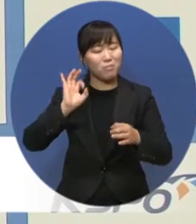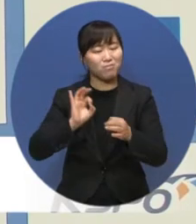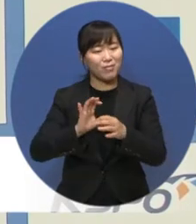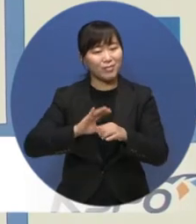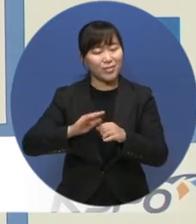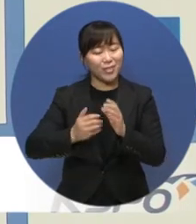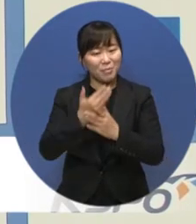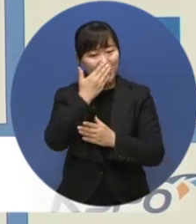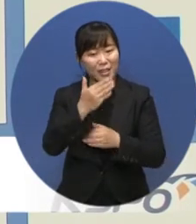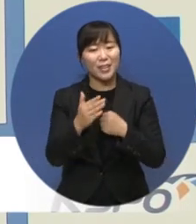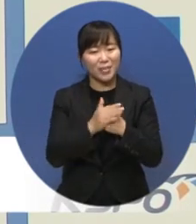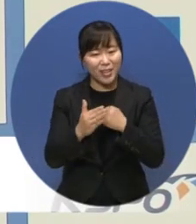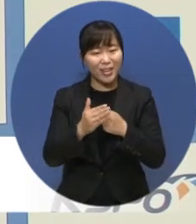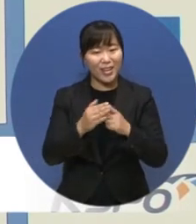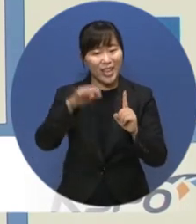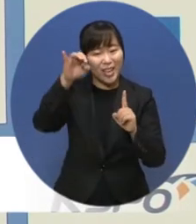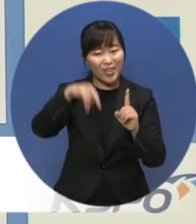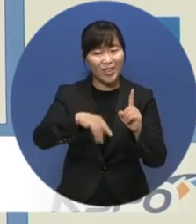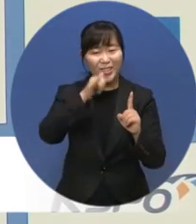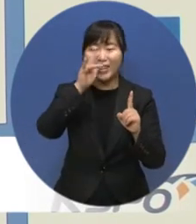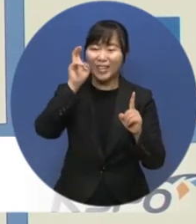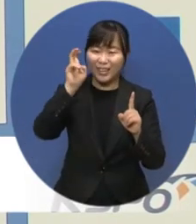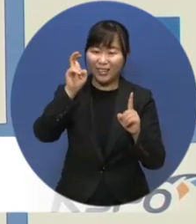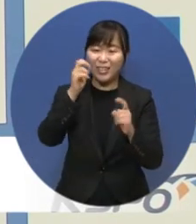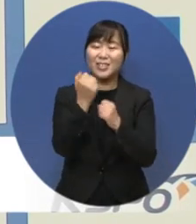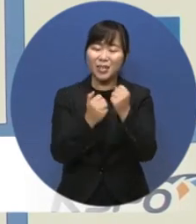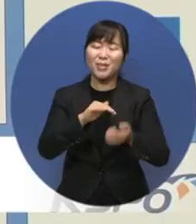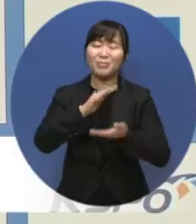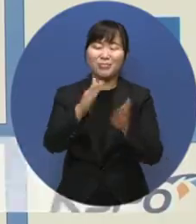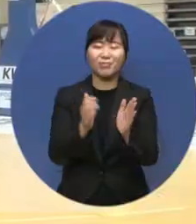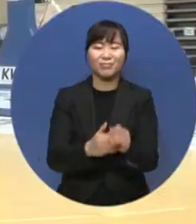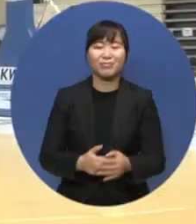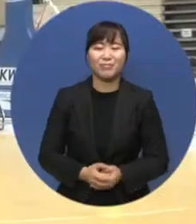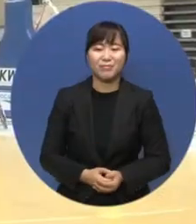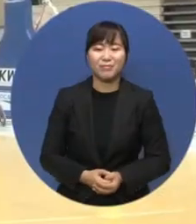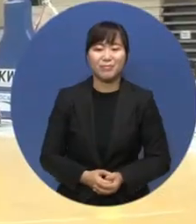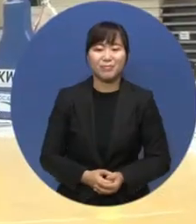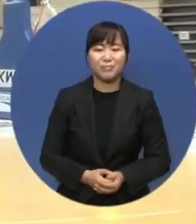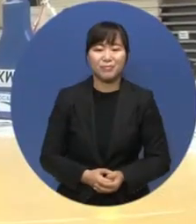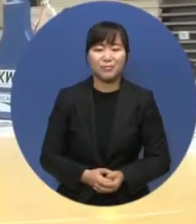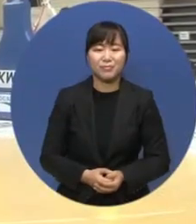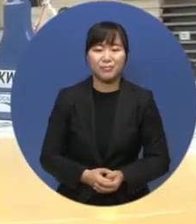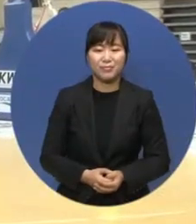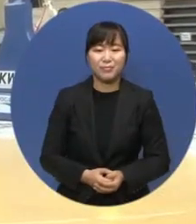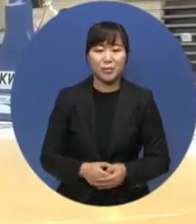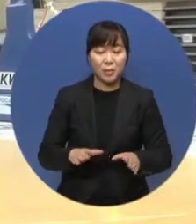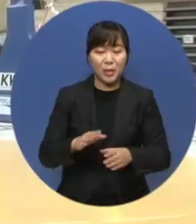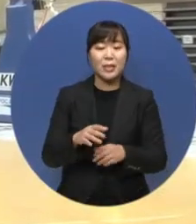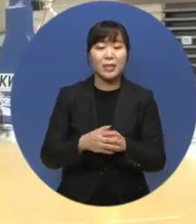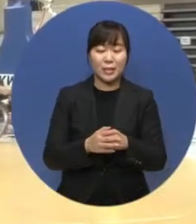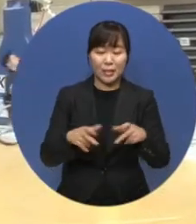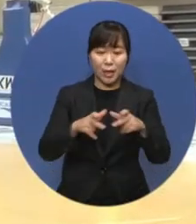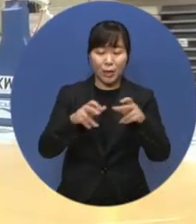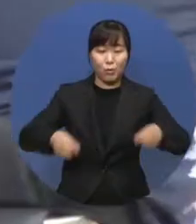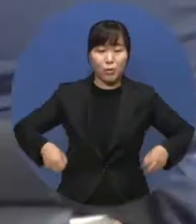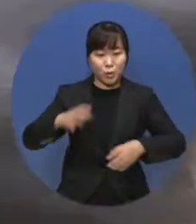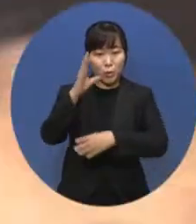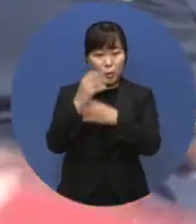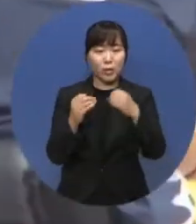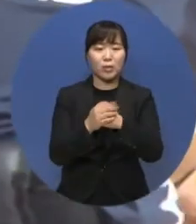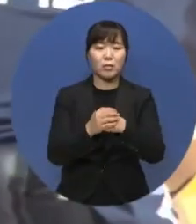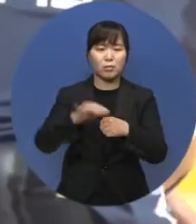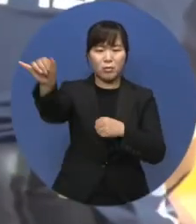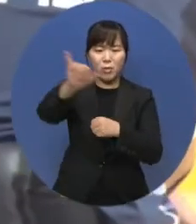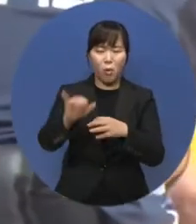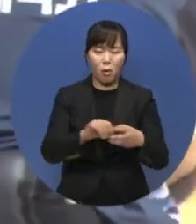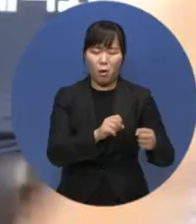또 그러다 보면 또 우승도 보이고 하지 않겠냐 이렇게 설명을 했습니다. 한편 KWBL은 코로나19의 전국